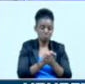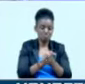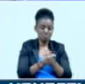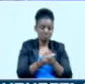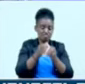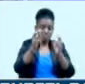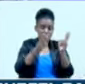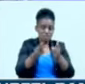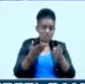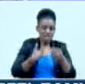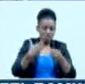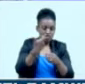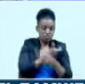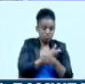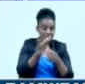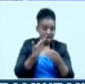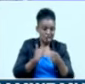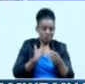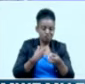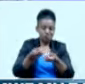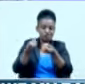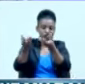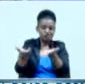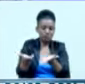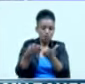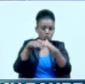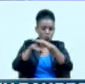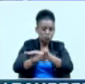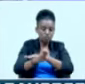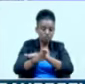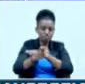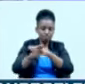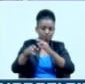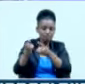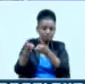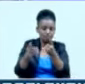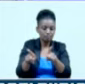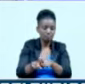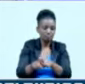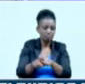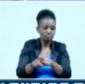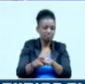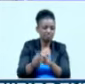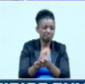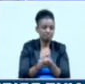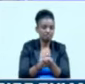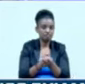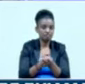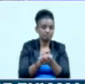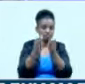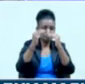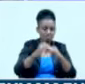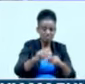ngizo dusanzwe dufite n'izo nkingo dusanzwe dutanga nazo zibikwa muri ubwo buryo hari urundi rero